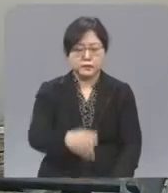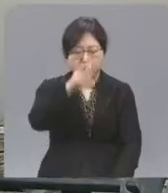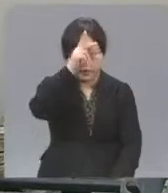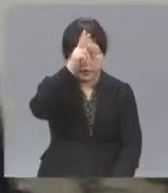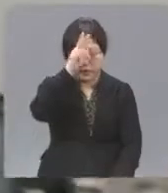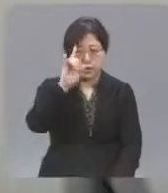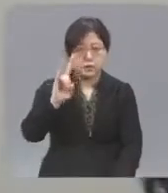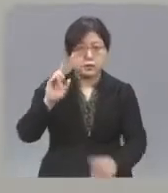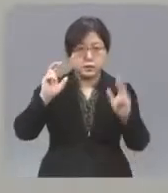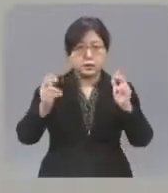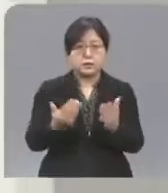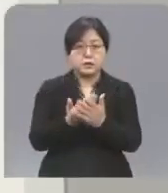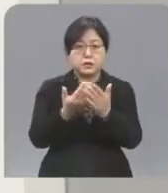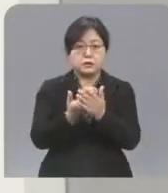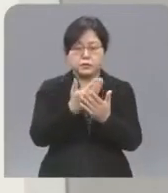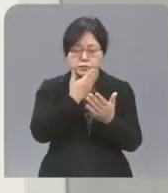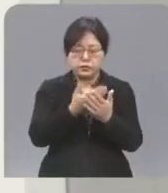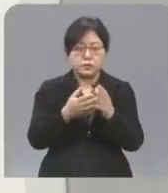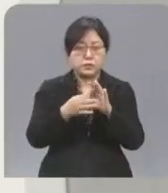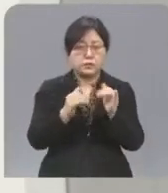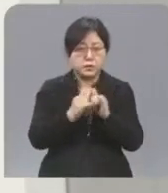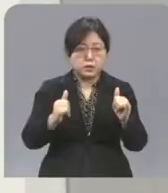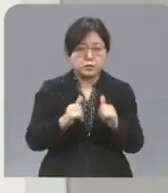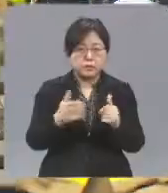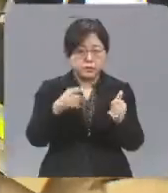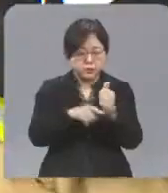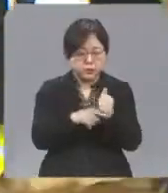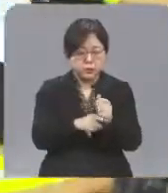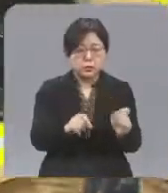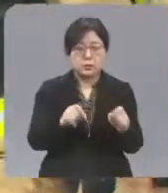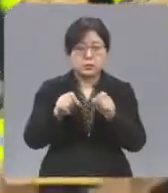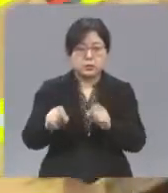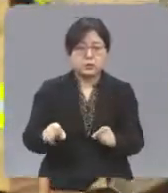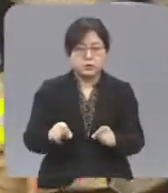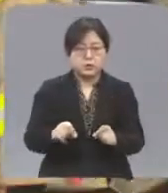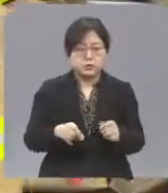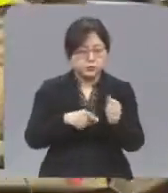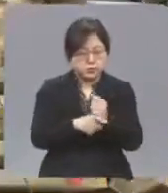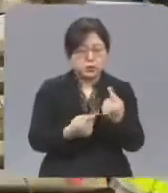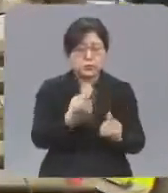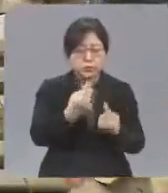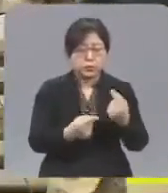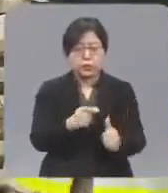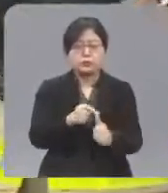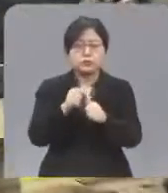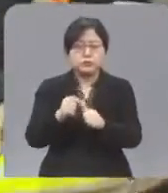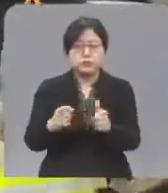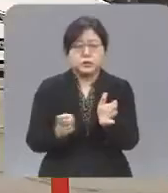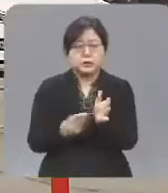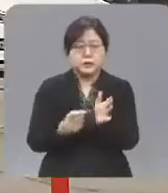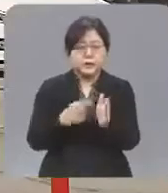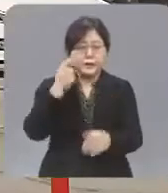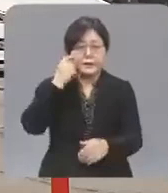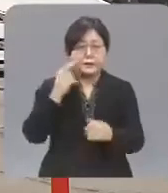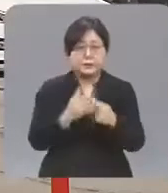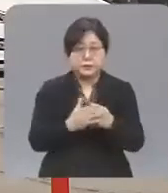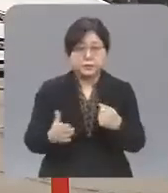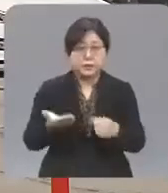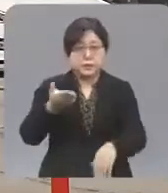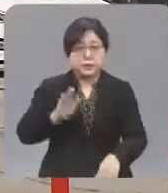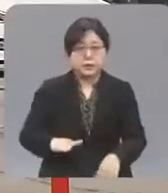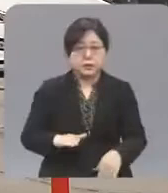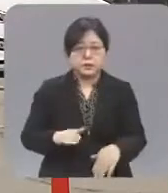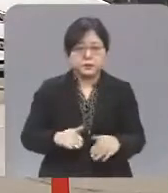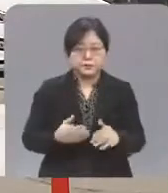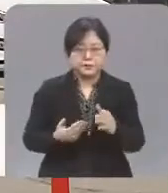경찰은 현대산업개발 핵심 관계자들의 조사를 미뤄왔습니다. 수사보다 구조가 급하다는 판단에서입니다. 하지만